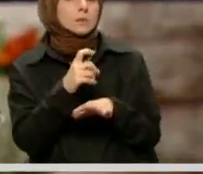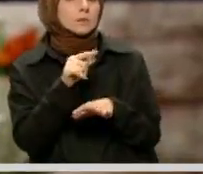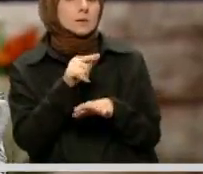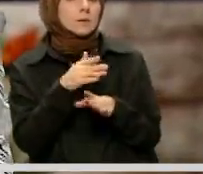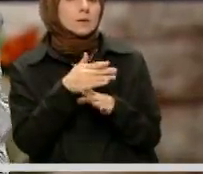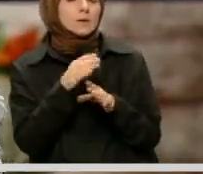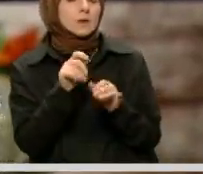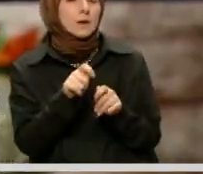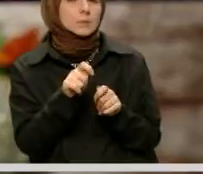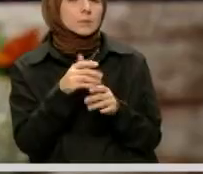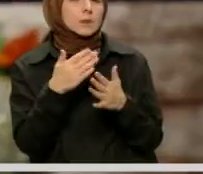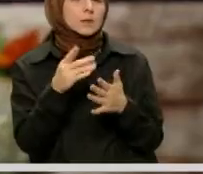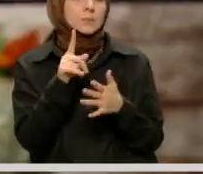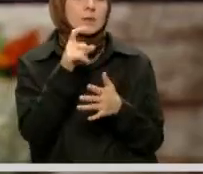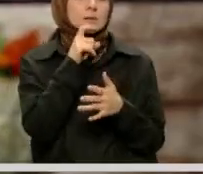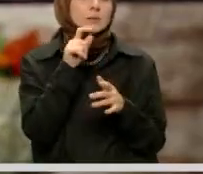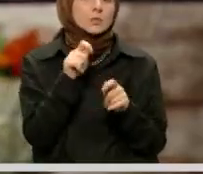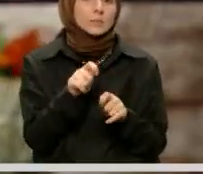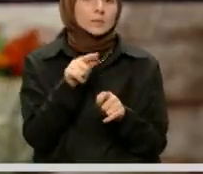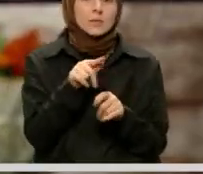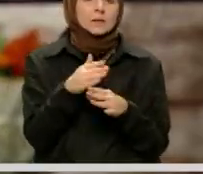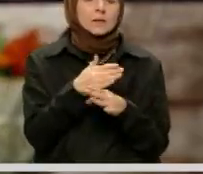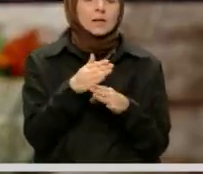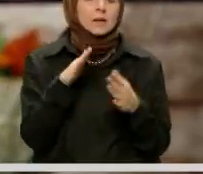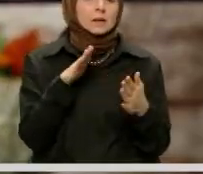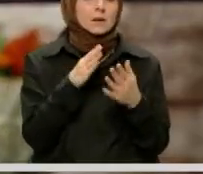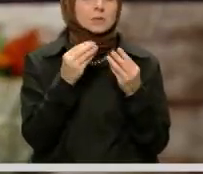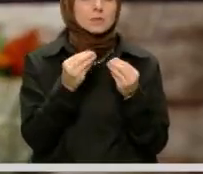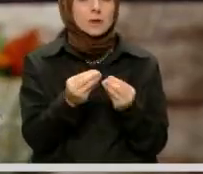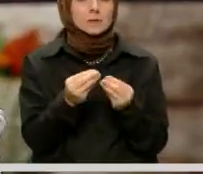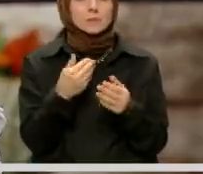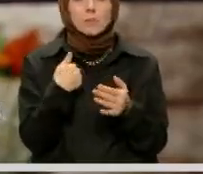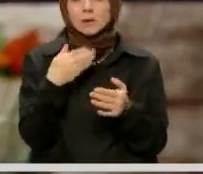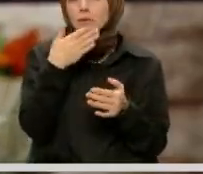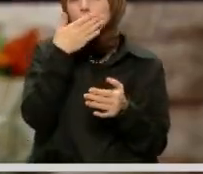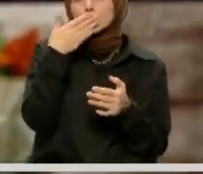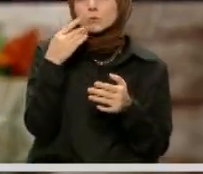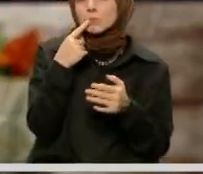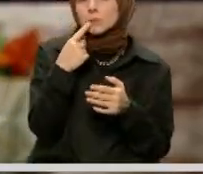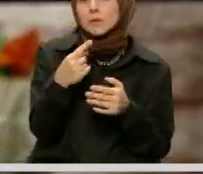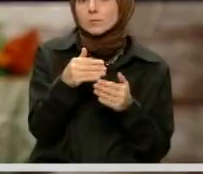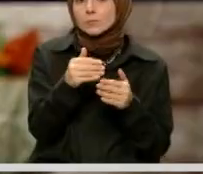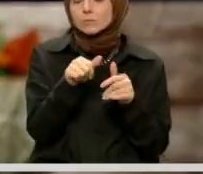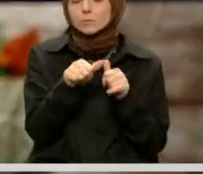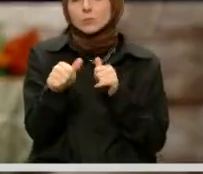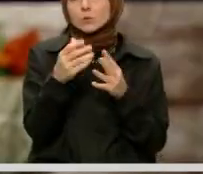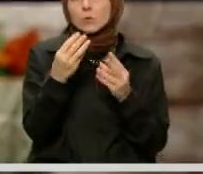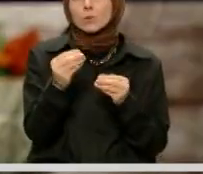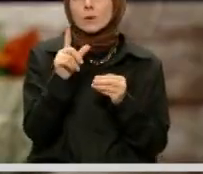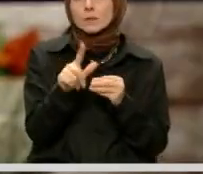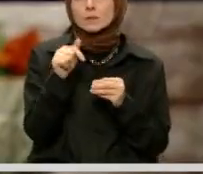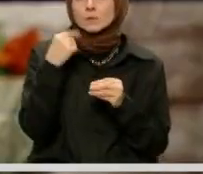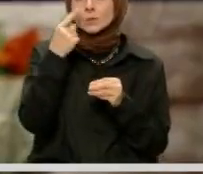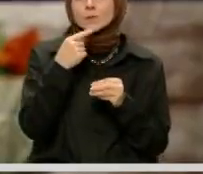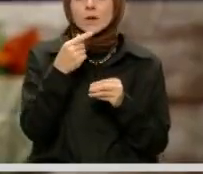karşılık verdin? Hadi o bir yanlış yaptı. Sen niye karşılık verdin, müdahale ettin? Ben oruçluyum, ben oruçluyum deyip uzaklaşman gerekiyordu. O yüzden oruç bizi koruyan